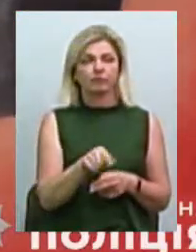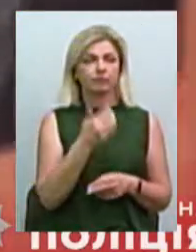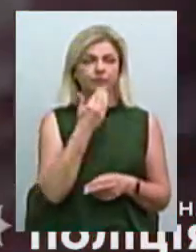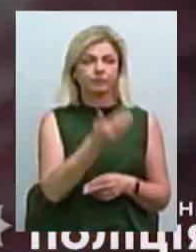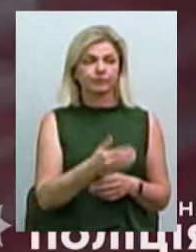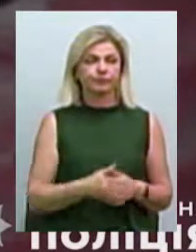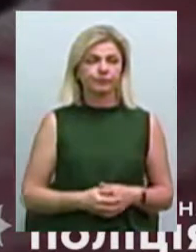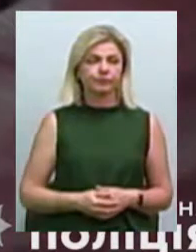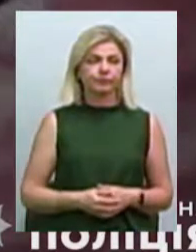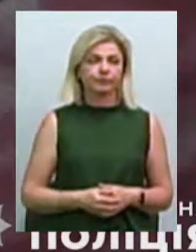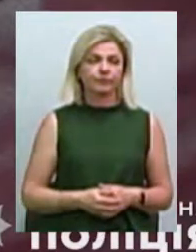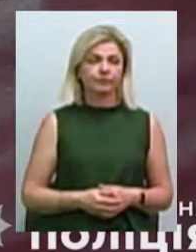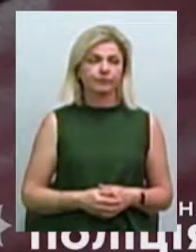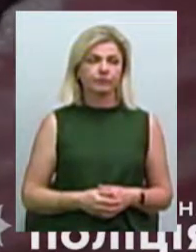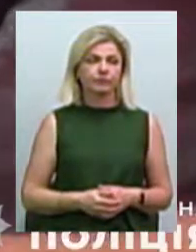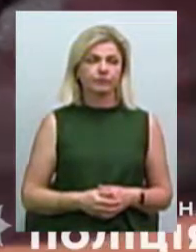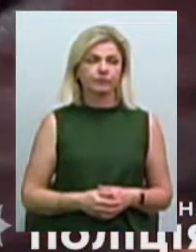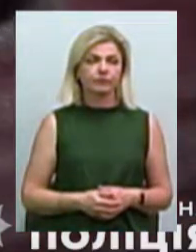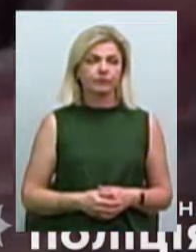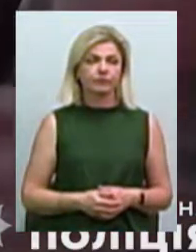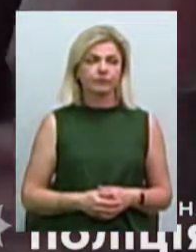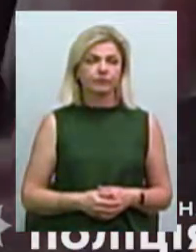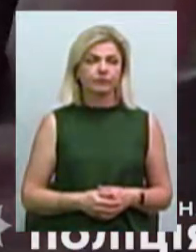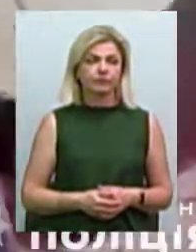То есть в этом пакете находится?